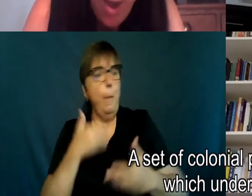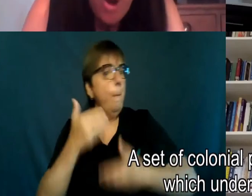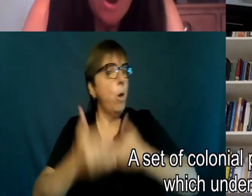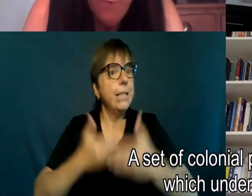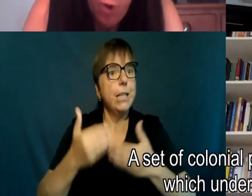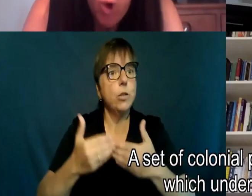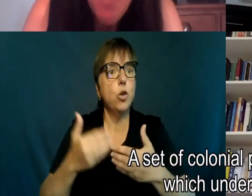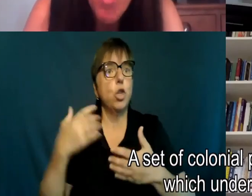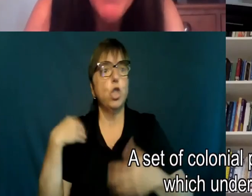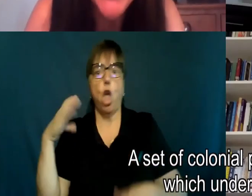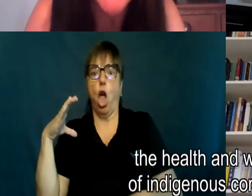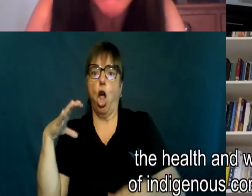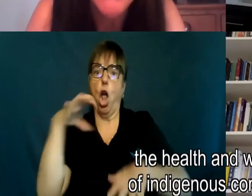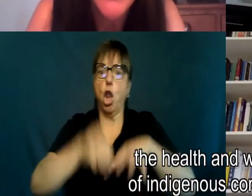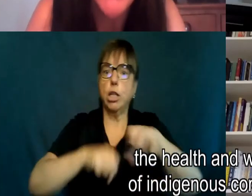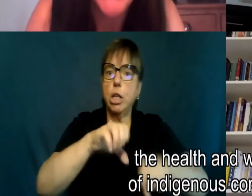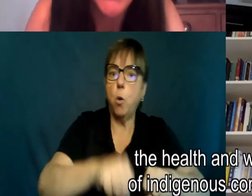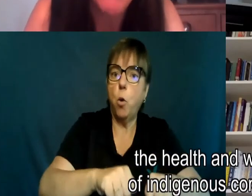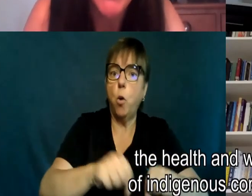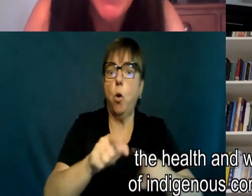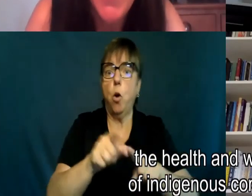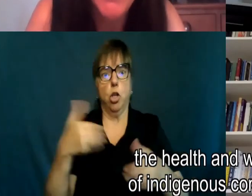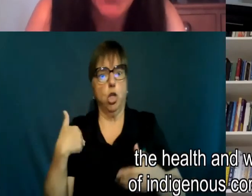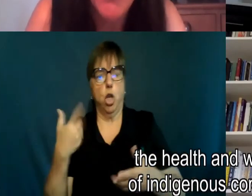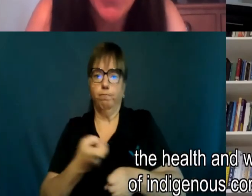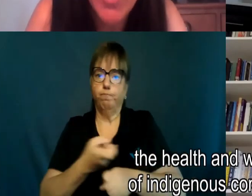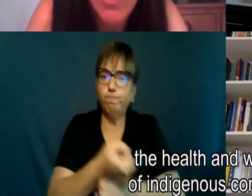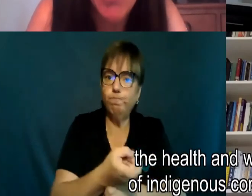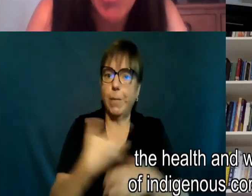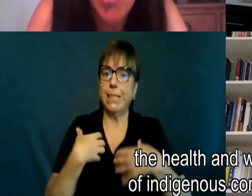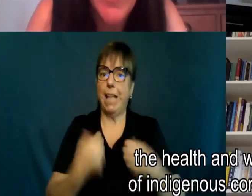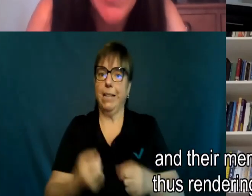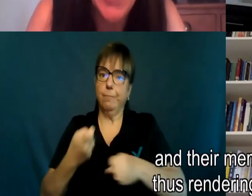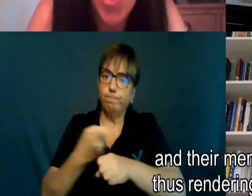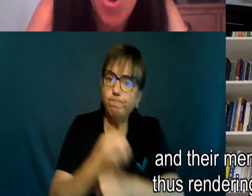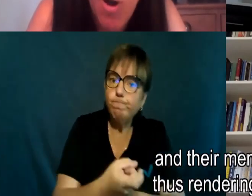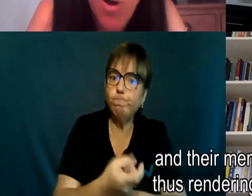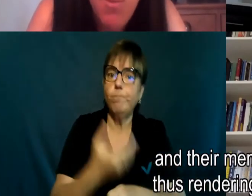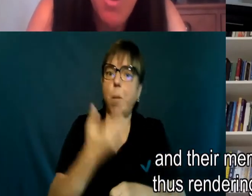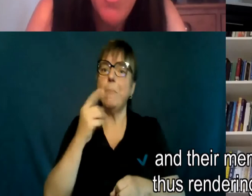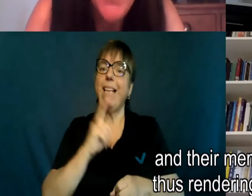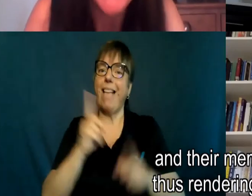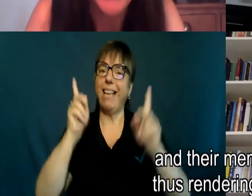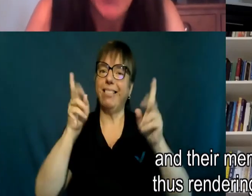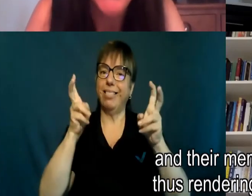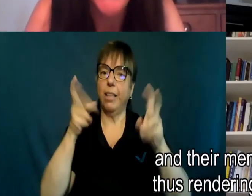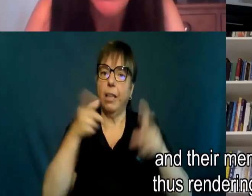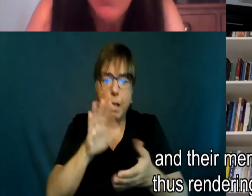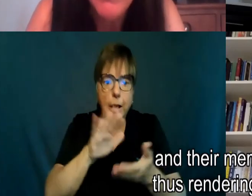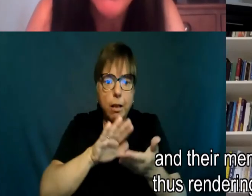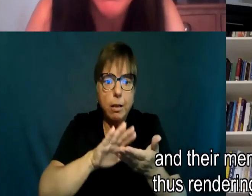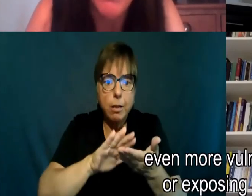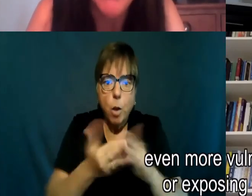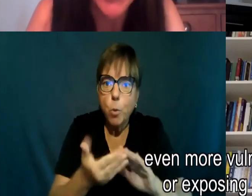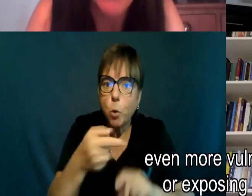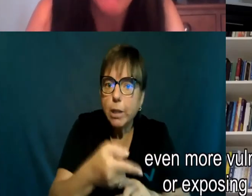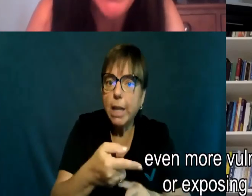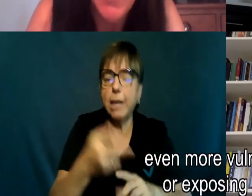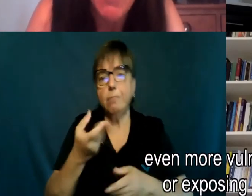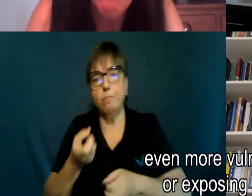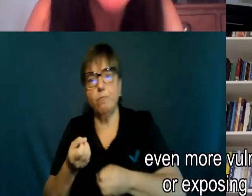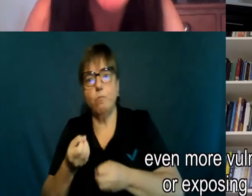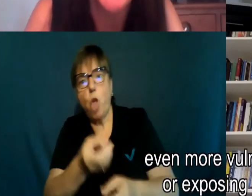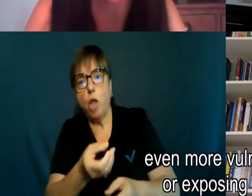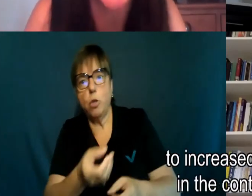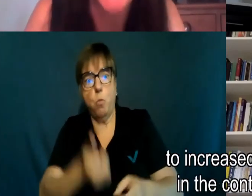qui vont compromettre la santé et le bien-être des communautés autochtones et de leurs membres, et donc les rendre davantage